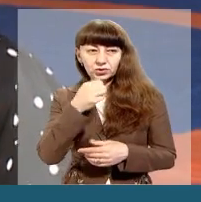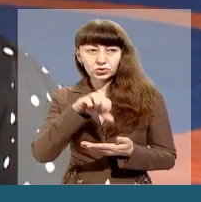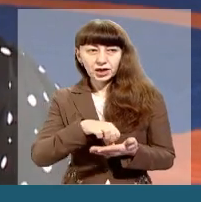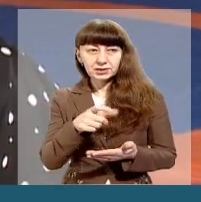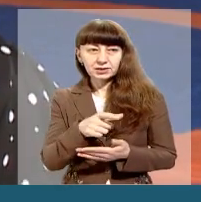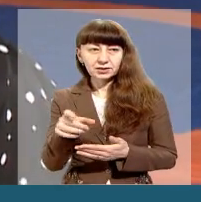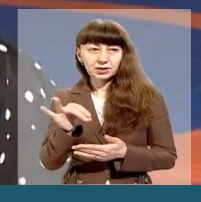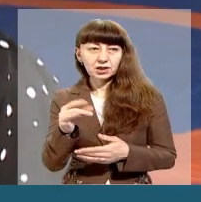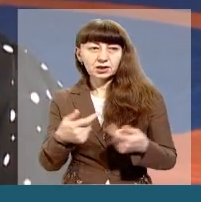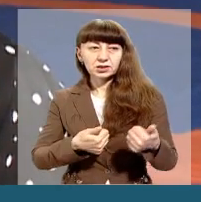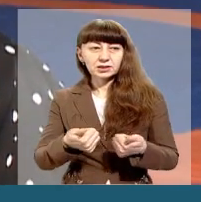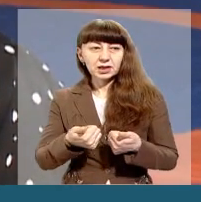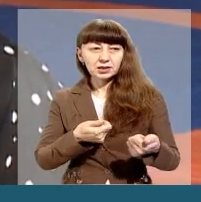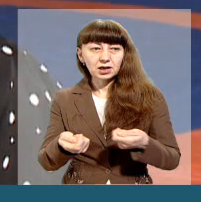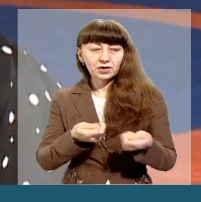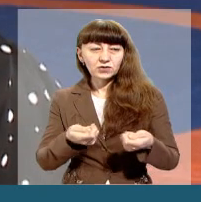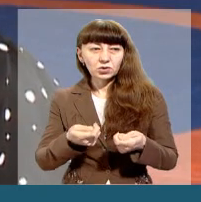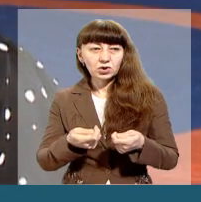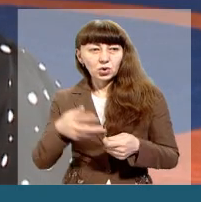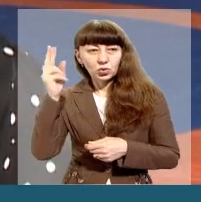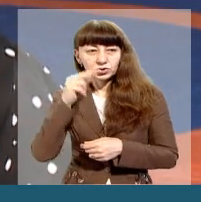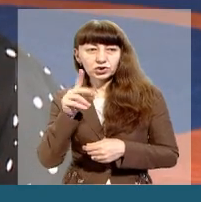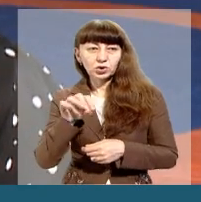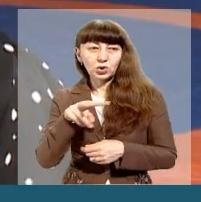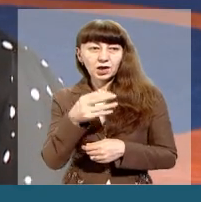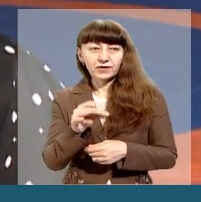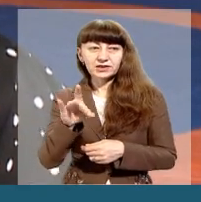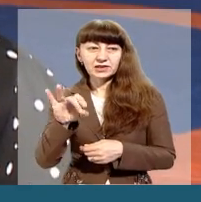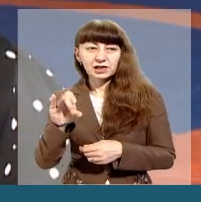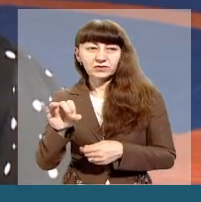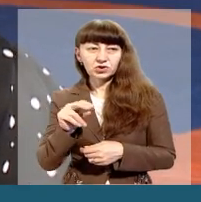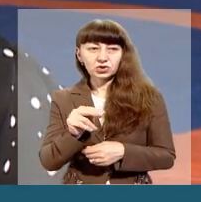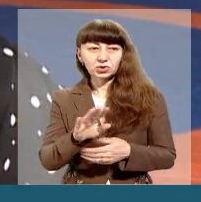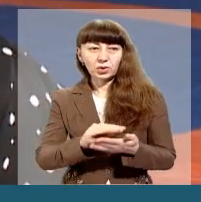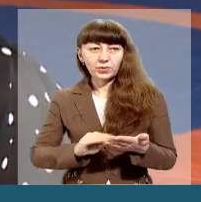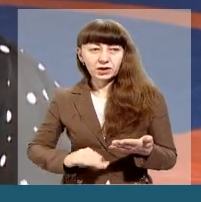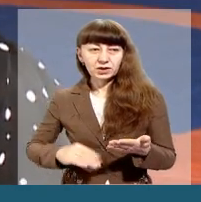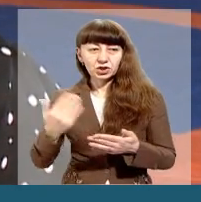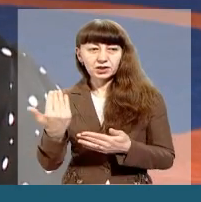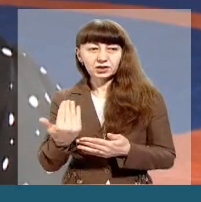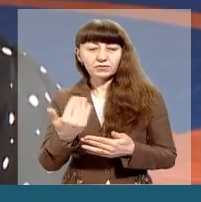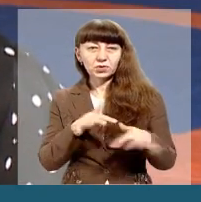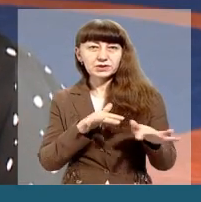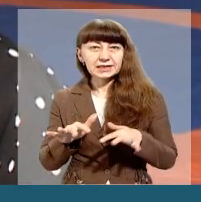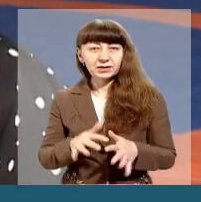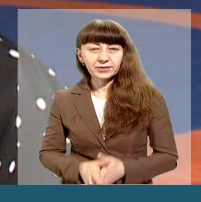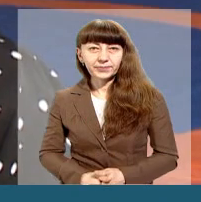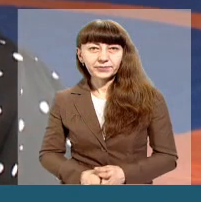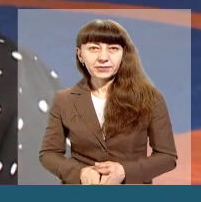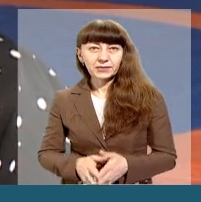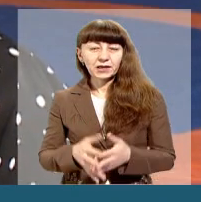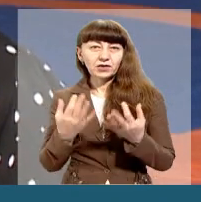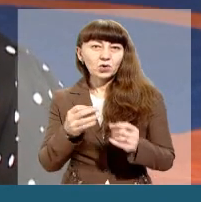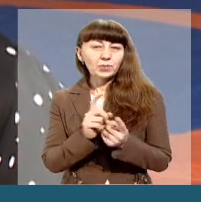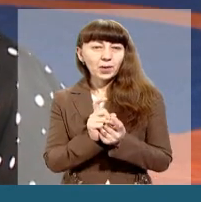и организаторов турнира, особенности учеников Николая Васильевича, которые продолжают его дело. И вольная борьба процветает